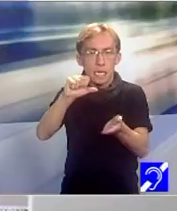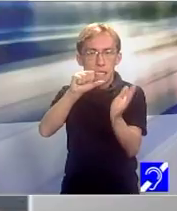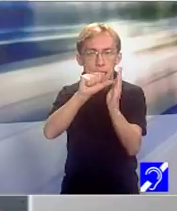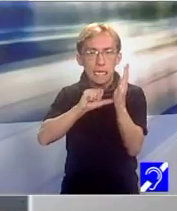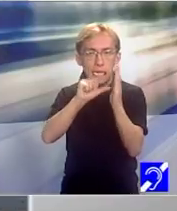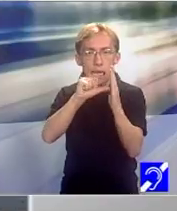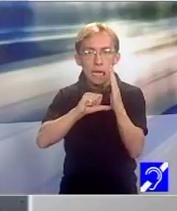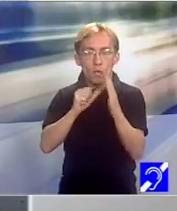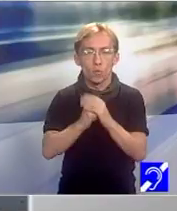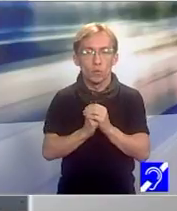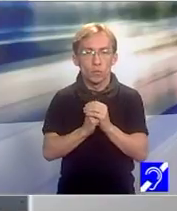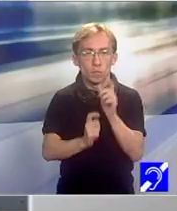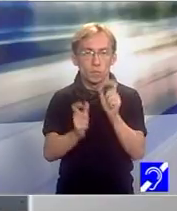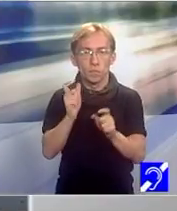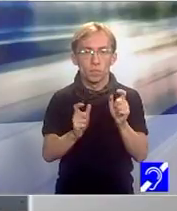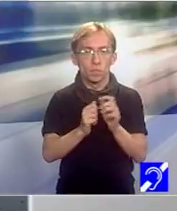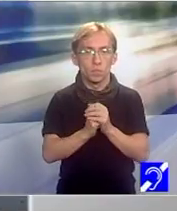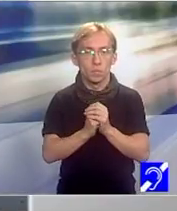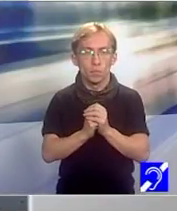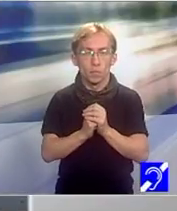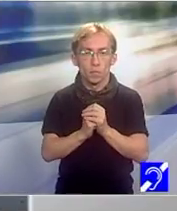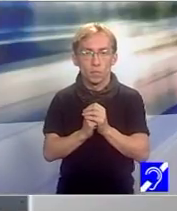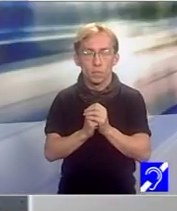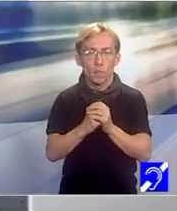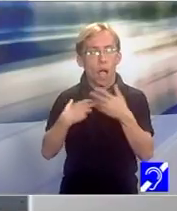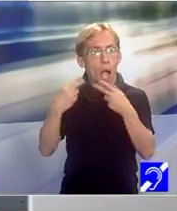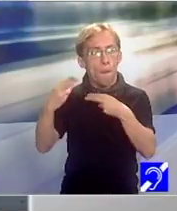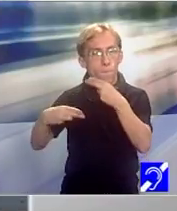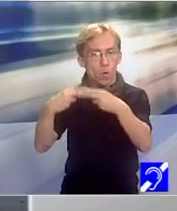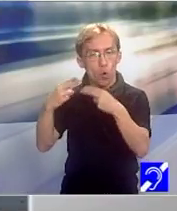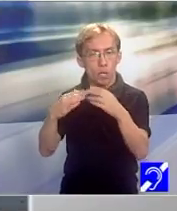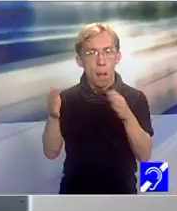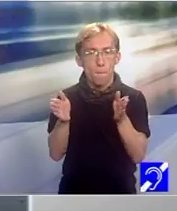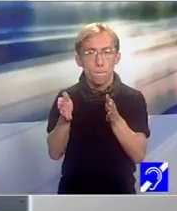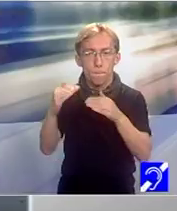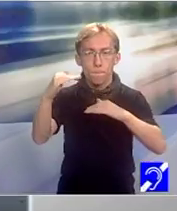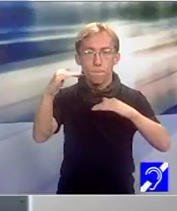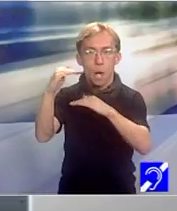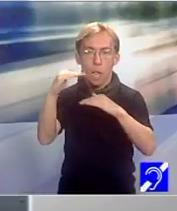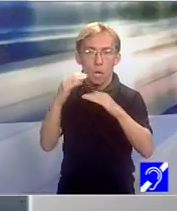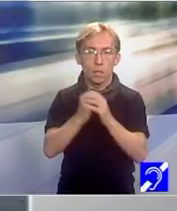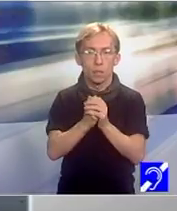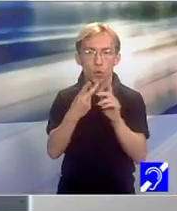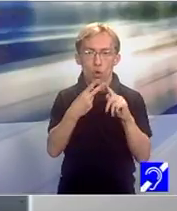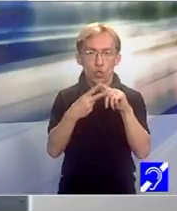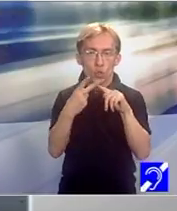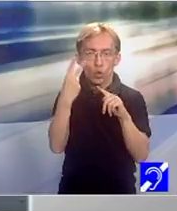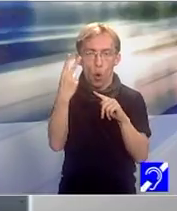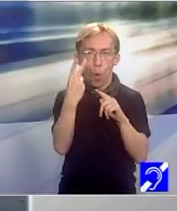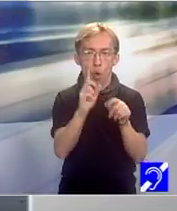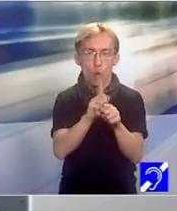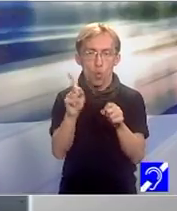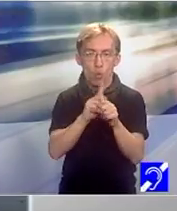mâna. Mi s-a întâmplat. Și am continuat paralel cu aceste două